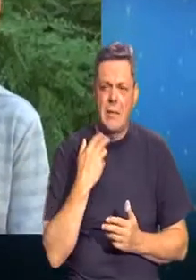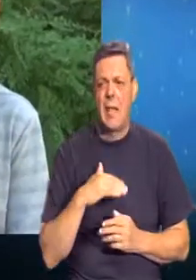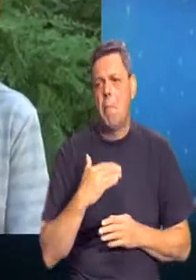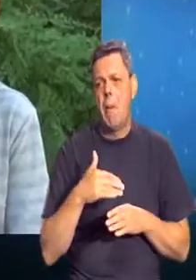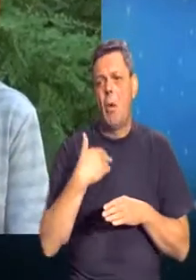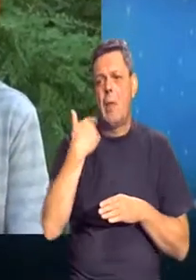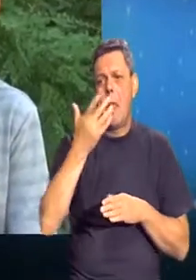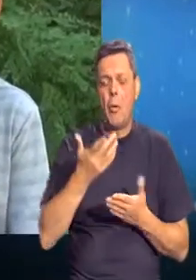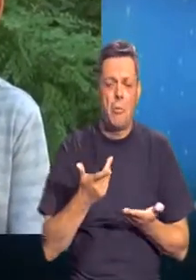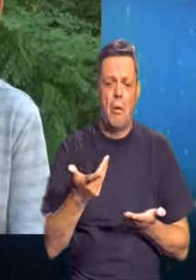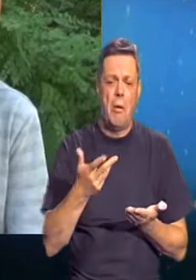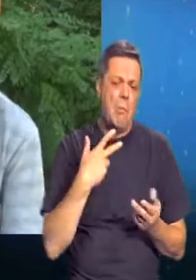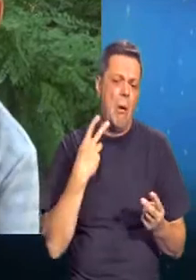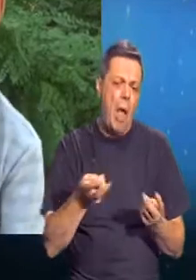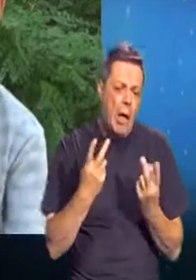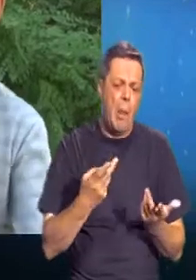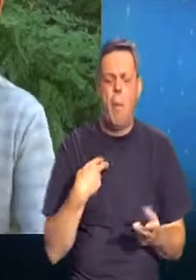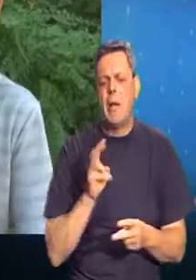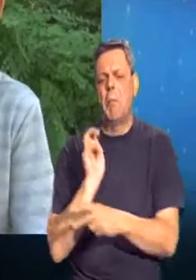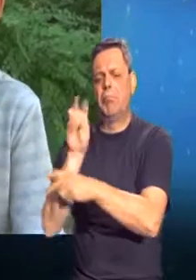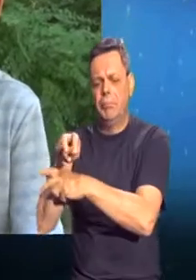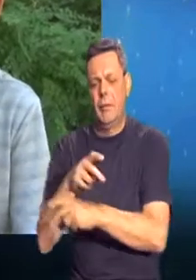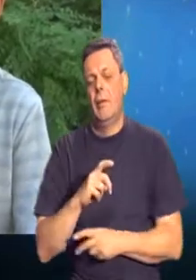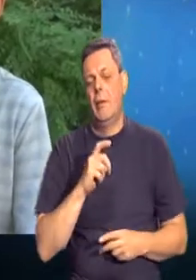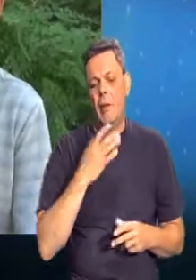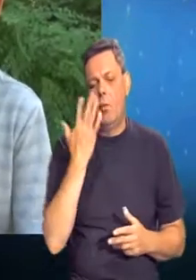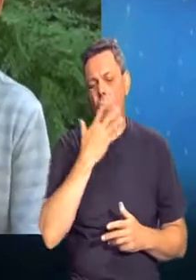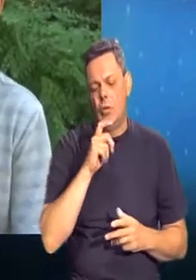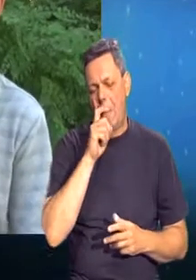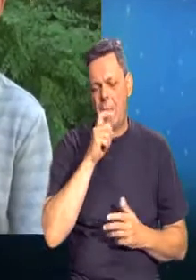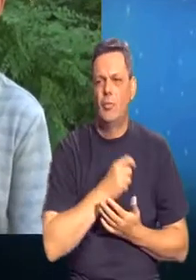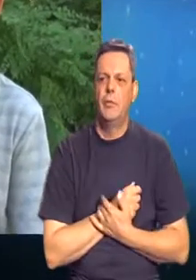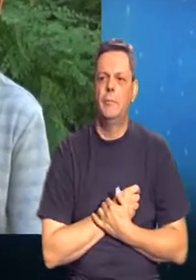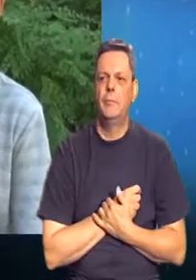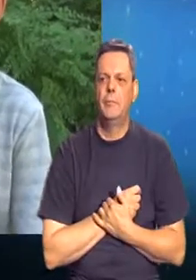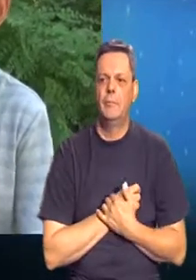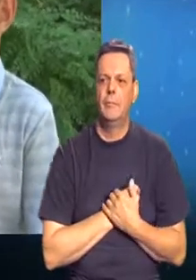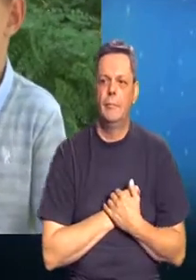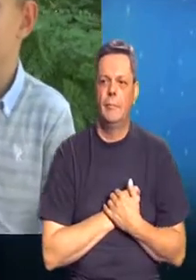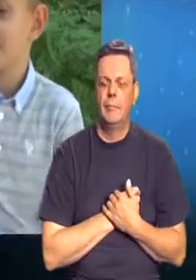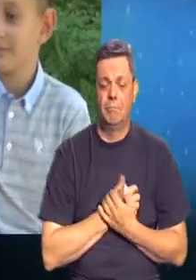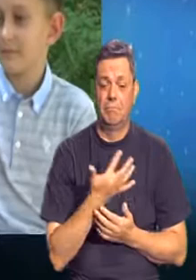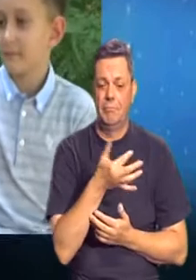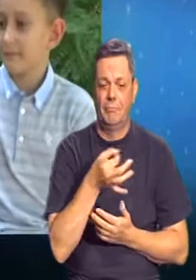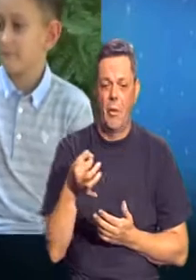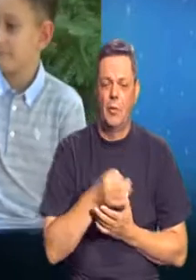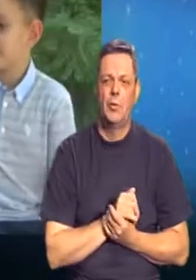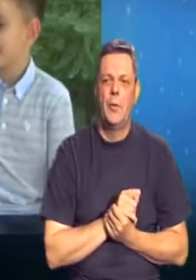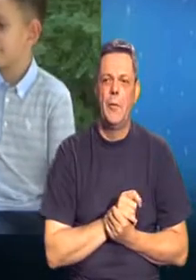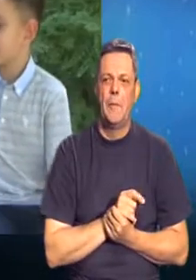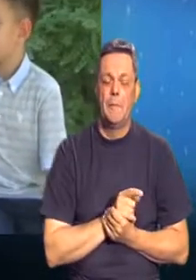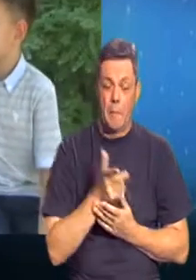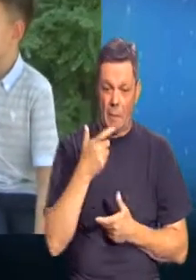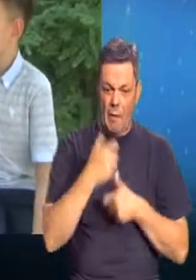engleski, pa mi onda postalo lakše, pa sam spet počeo učiti njemački. Super. A reci mi